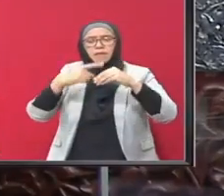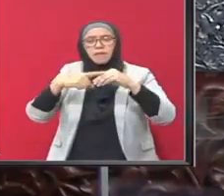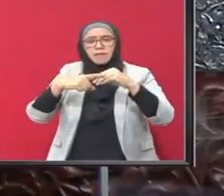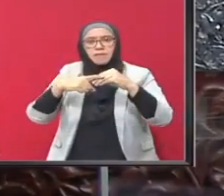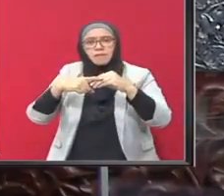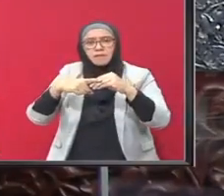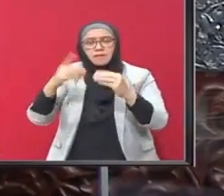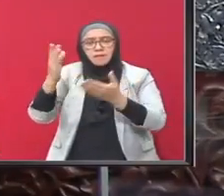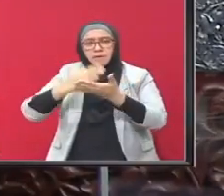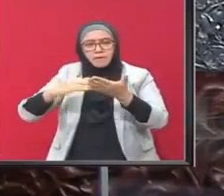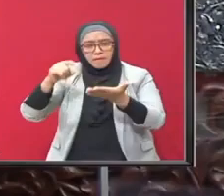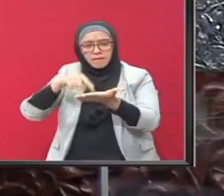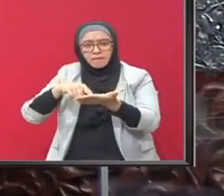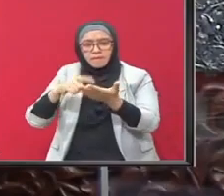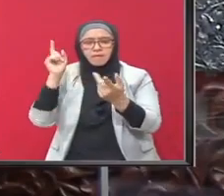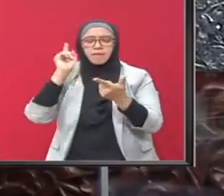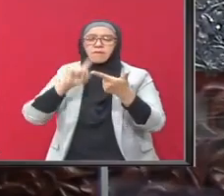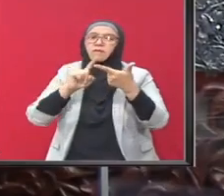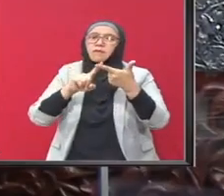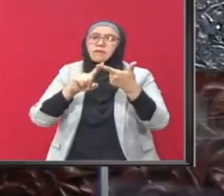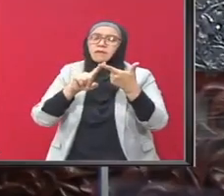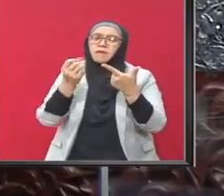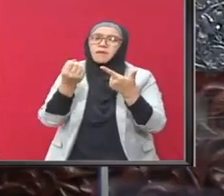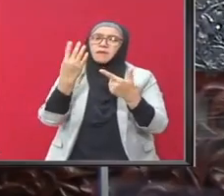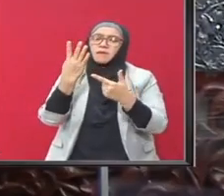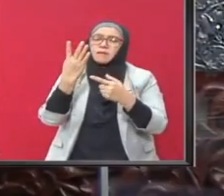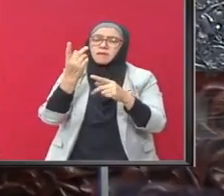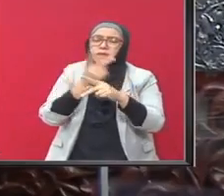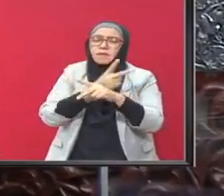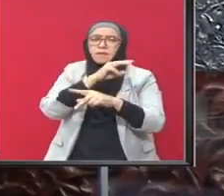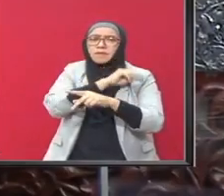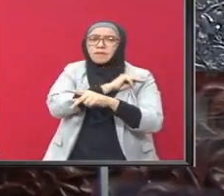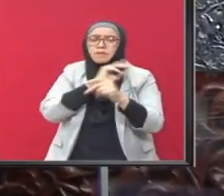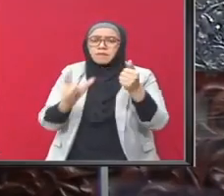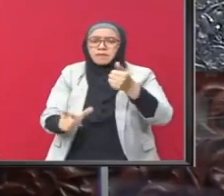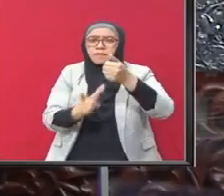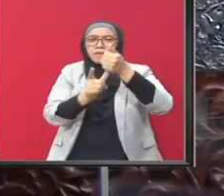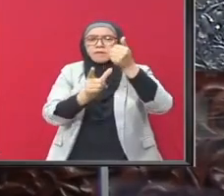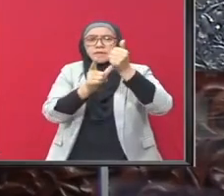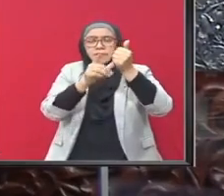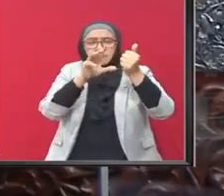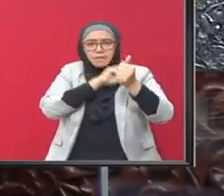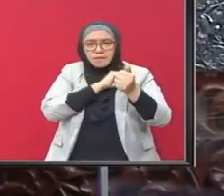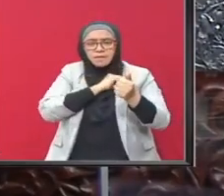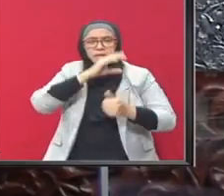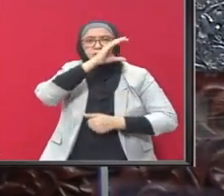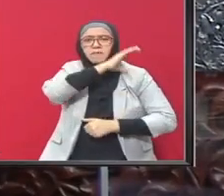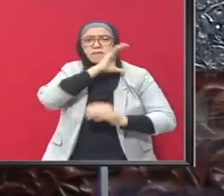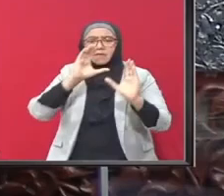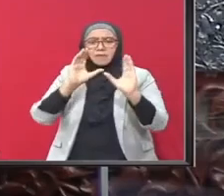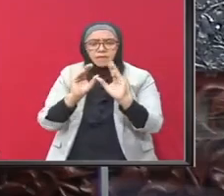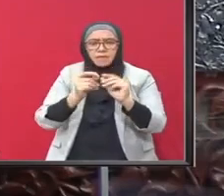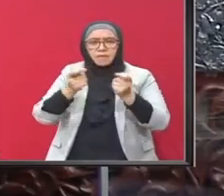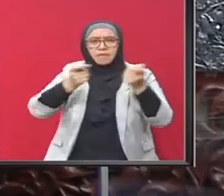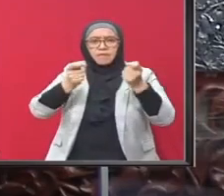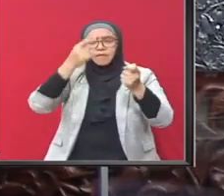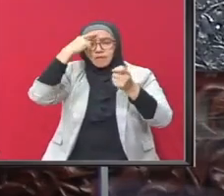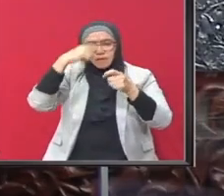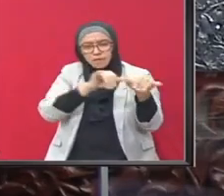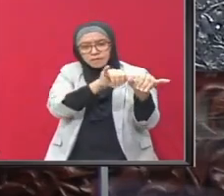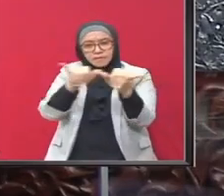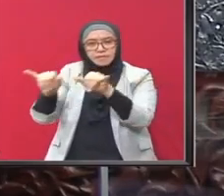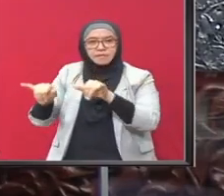berapa kalikah menteri atau timbalan menteri memperlurus ikan masyarakat koordinasi untuk menyelaraskan data dan